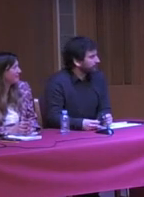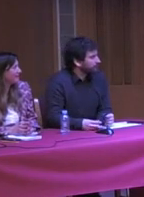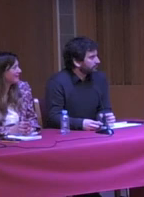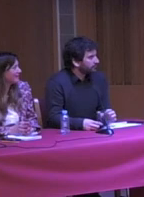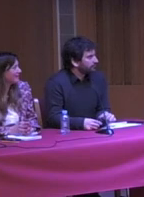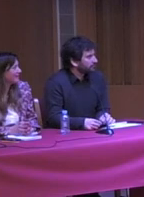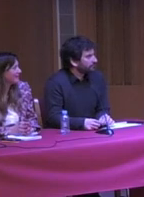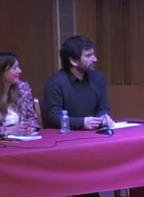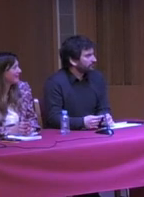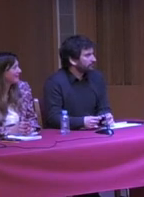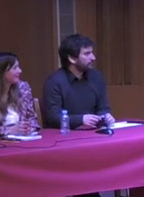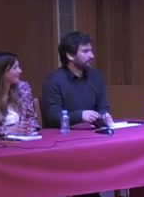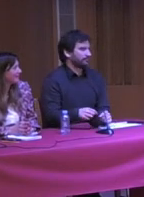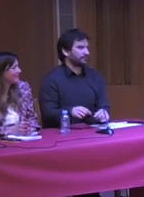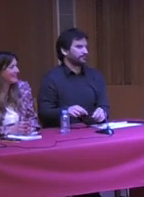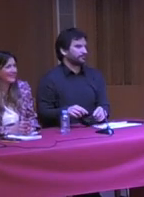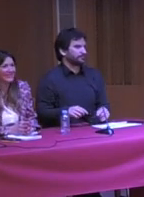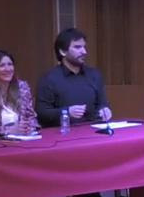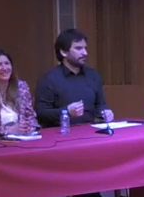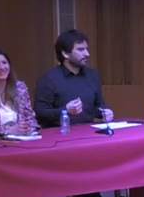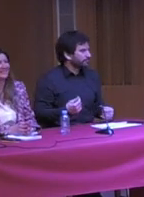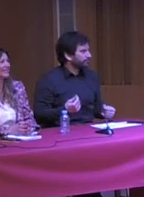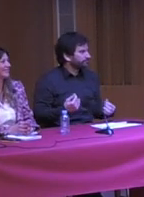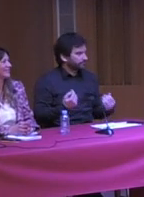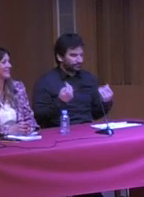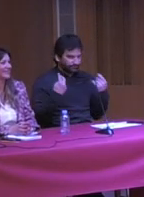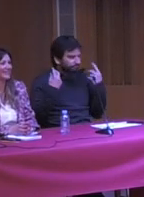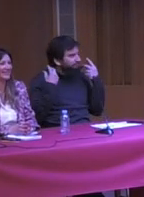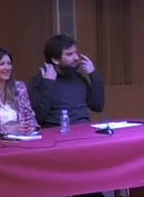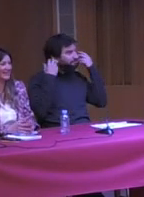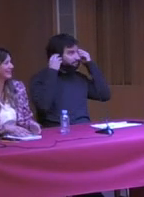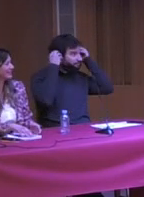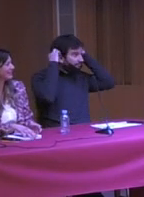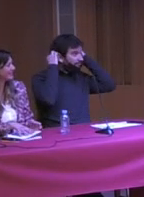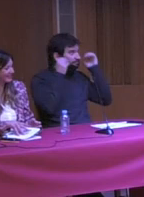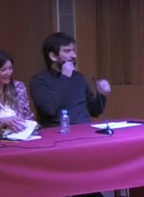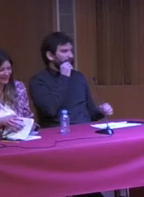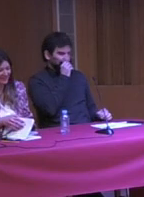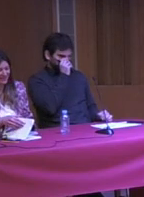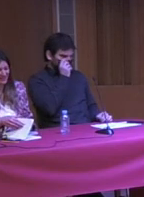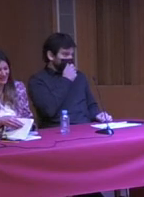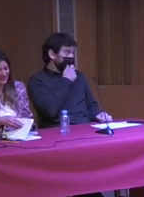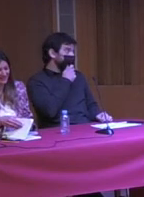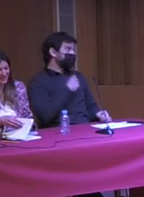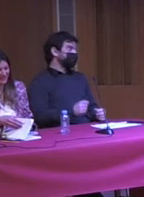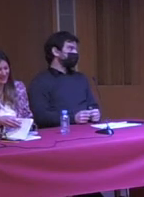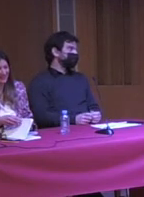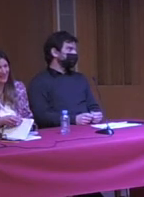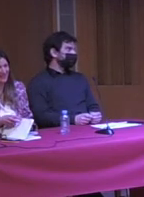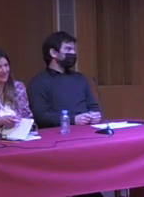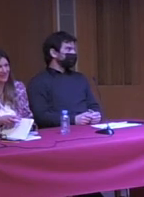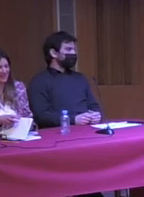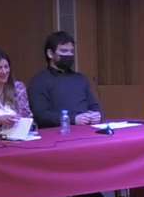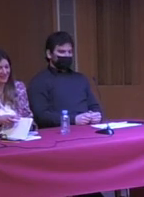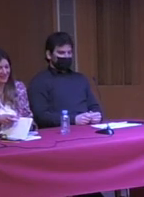presentació. Agrair-vos molt a tots l'assistència i les explicacions i adreçar a tota la ciutadania una altra vegada a que faci